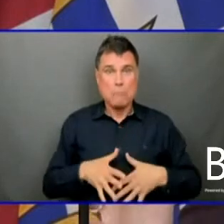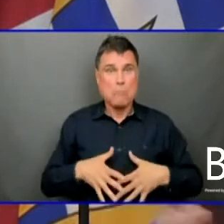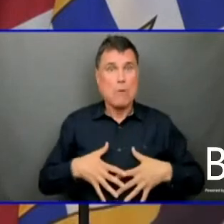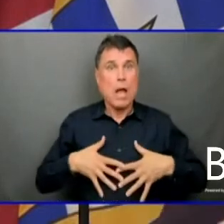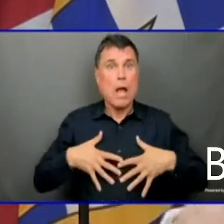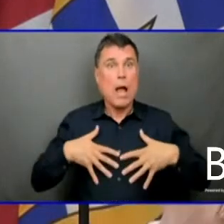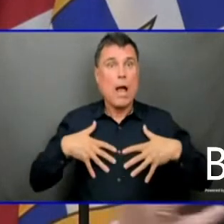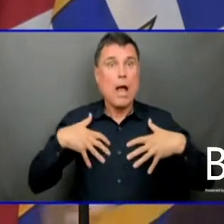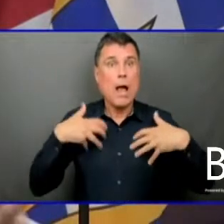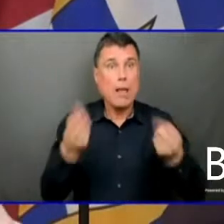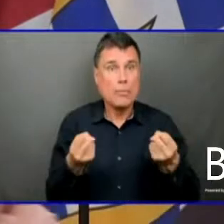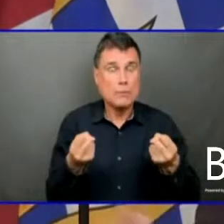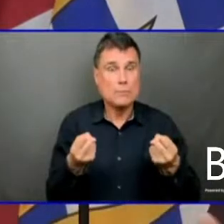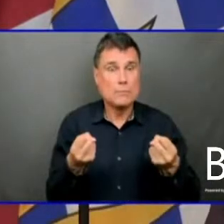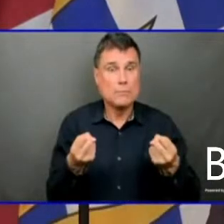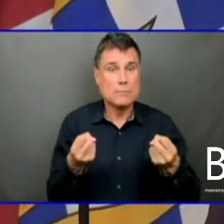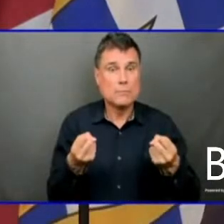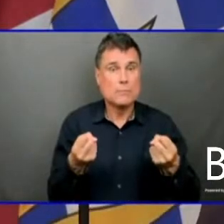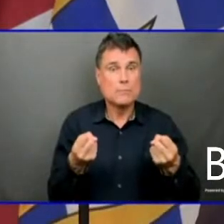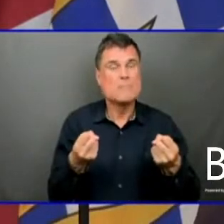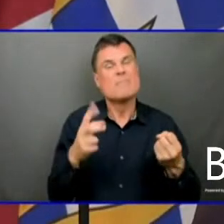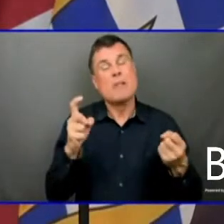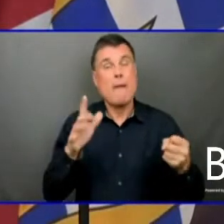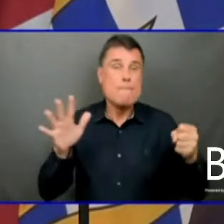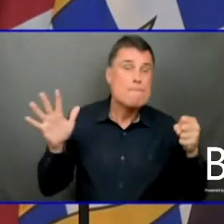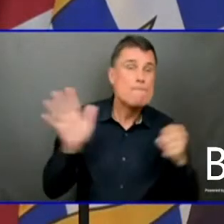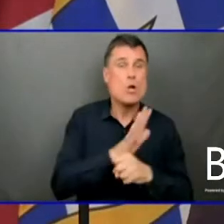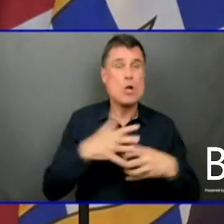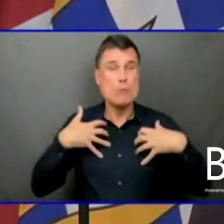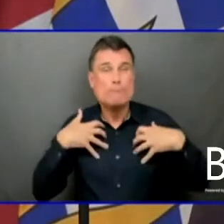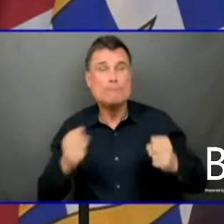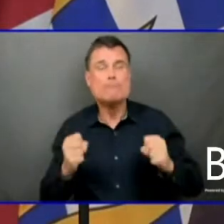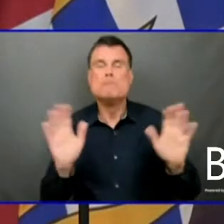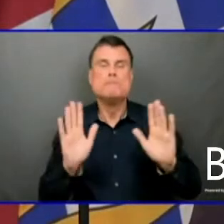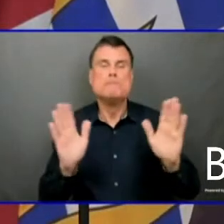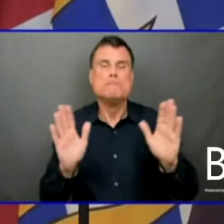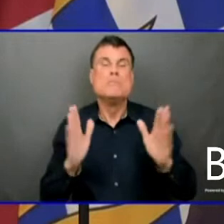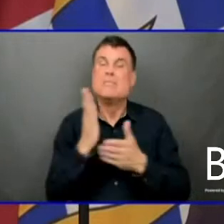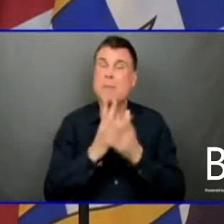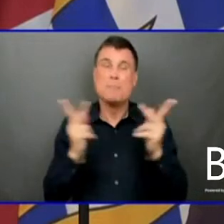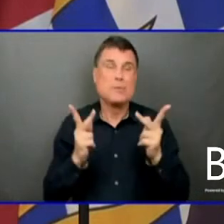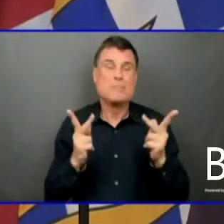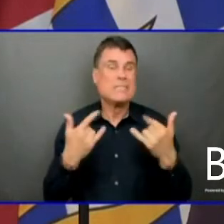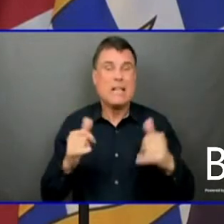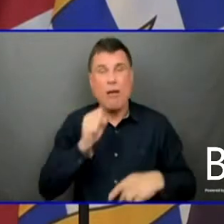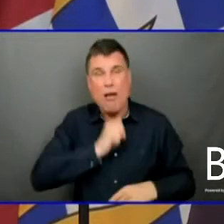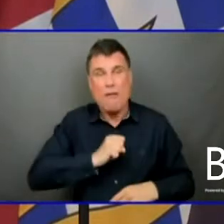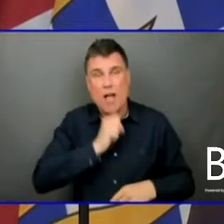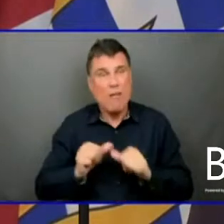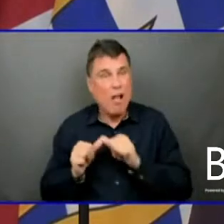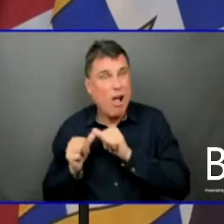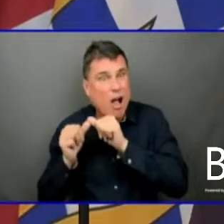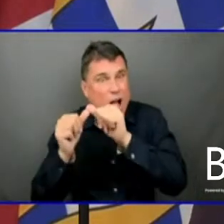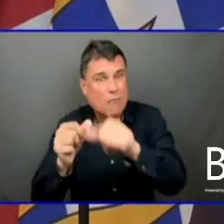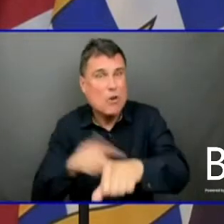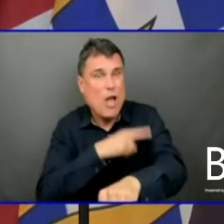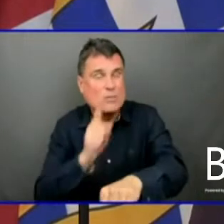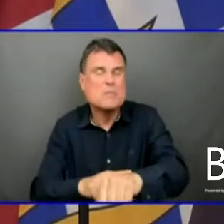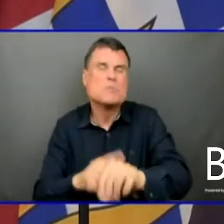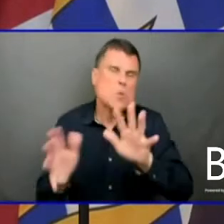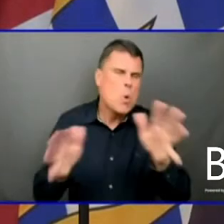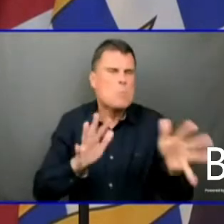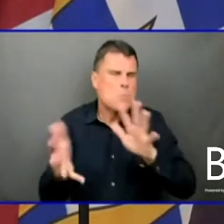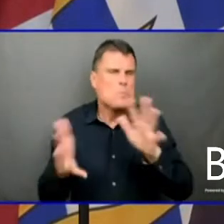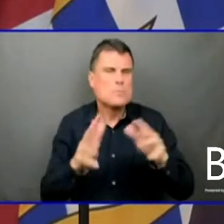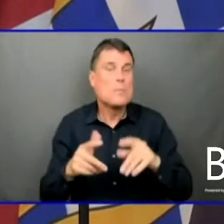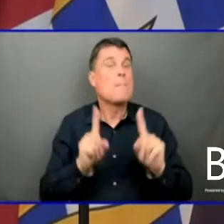天到8天是传染最厉害的时候这个是大家也清楚。 If you're infected, you're at home. After